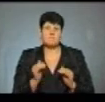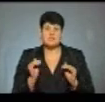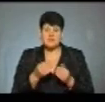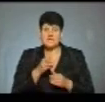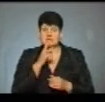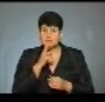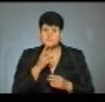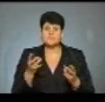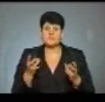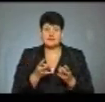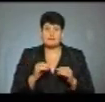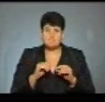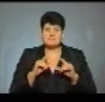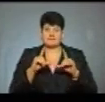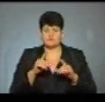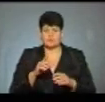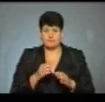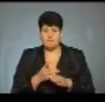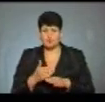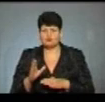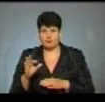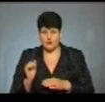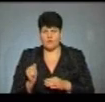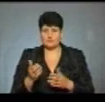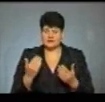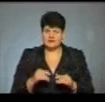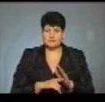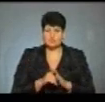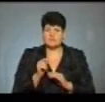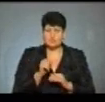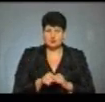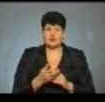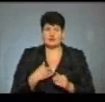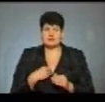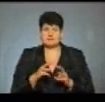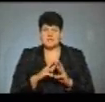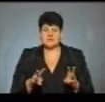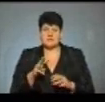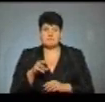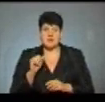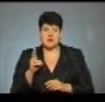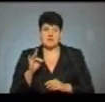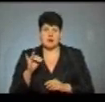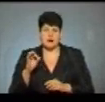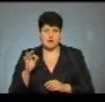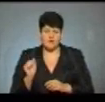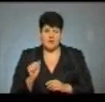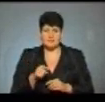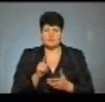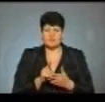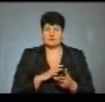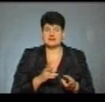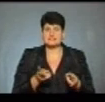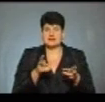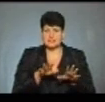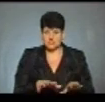Мінімальну зарплату треба підвищувати поступово. Давайте почнемо з того, у нас міністр Макарова, міністр уряду Гройсмана. Так? Ми її мусили залишити, тому